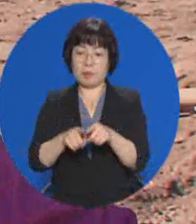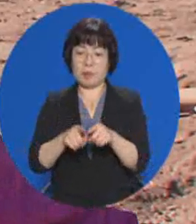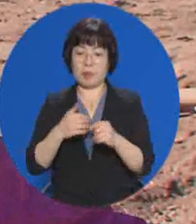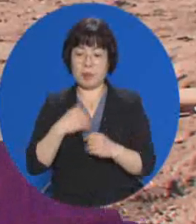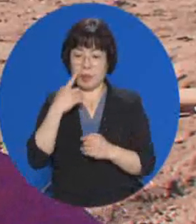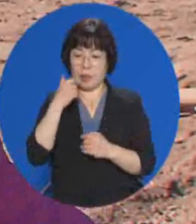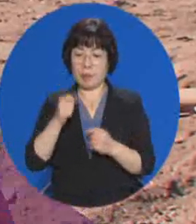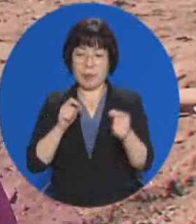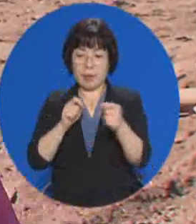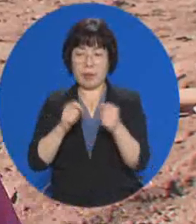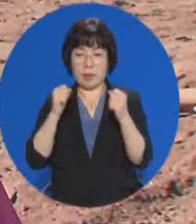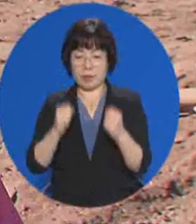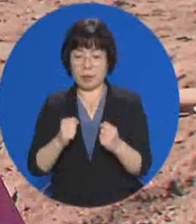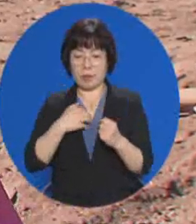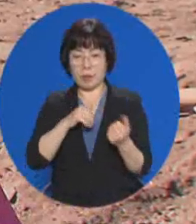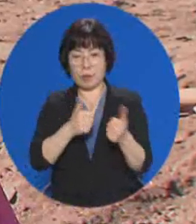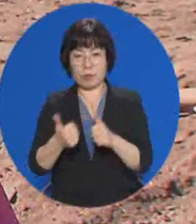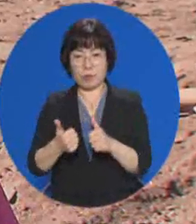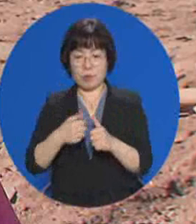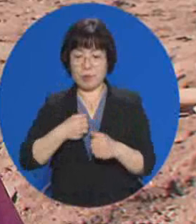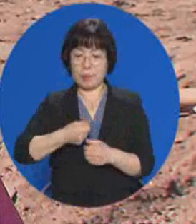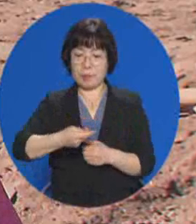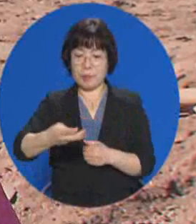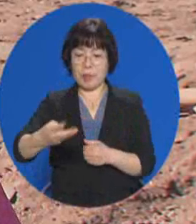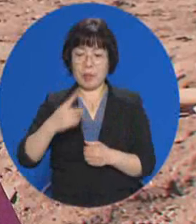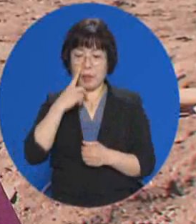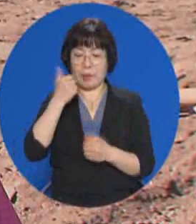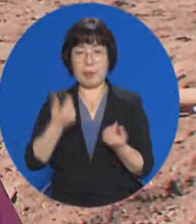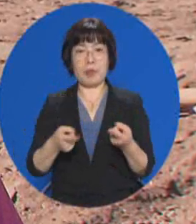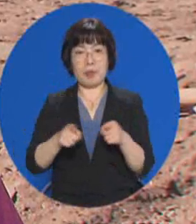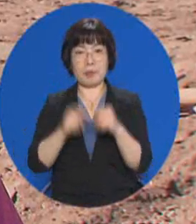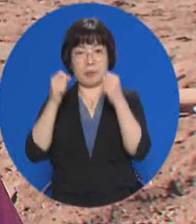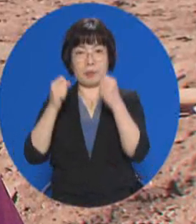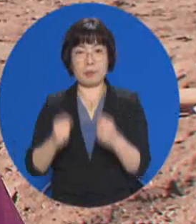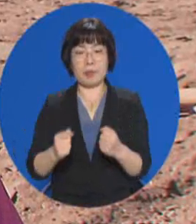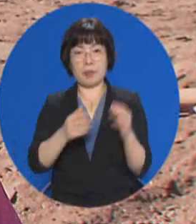여기다 뿌려주라 그다음에. 내가 나는 끝까지 아버지 곁에가 있으려고.